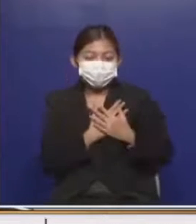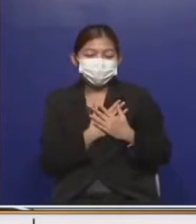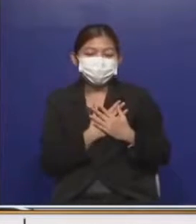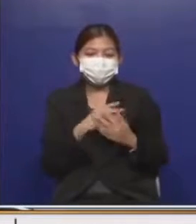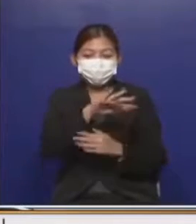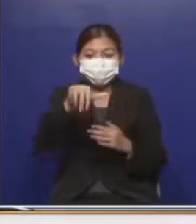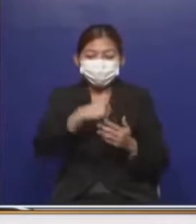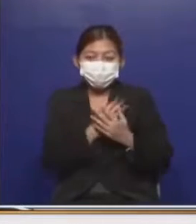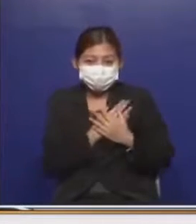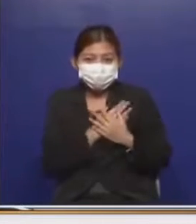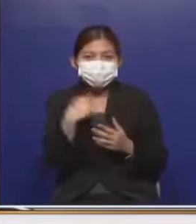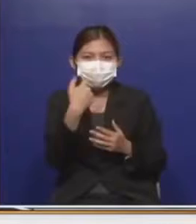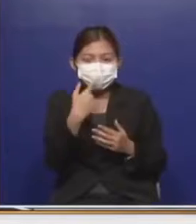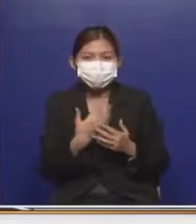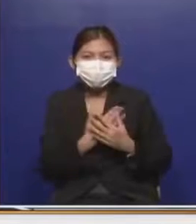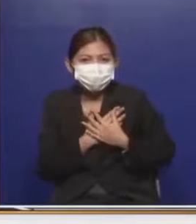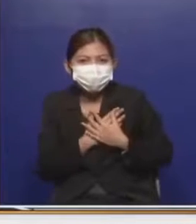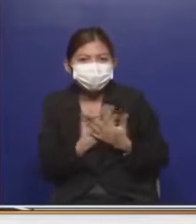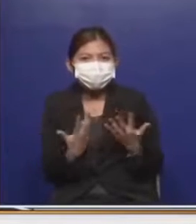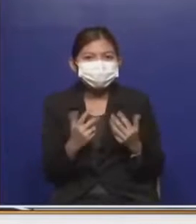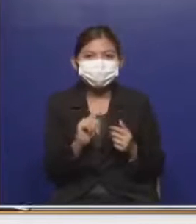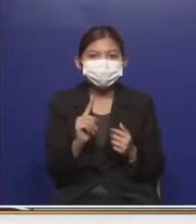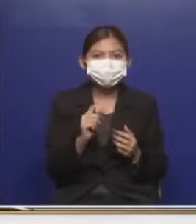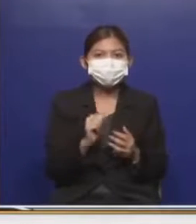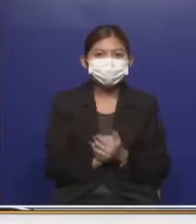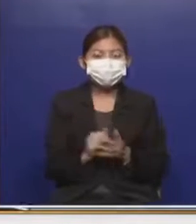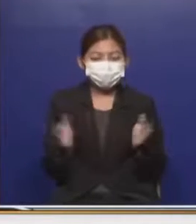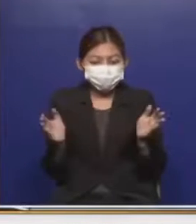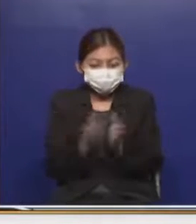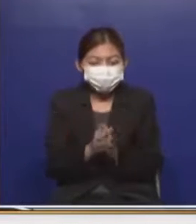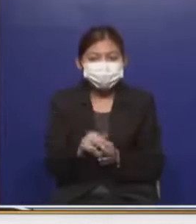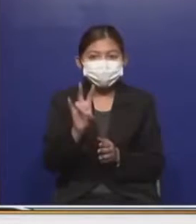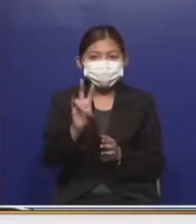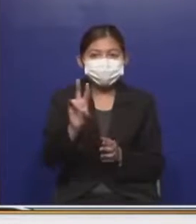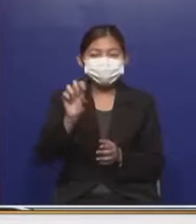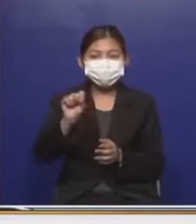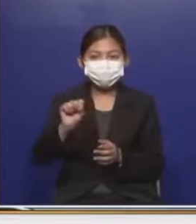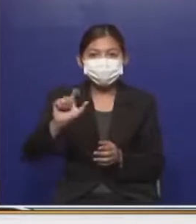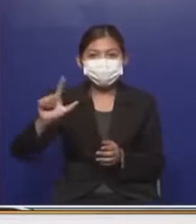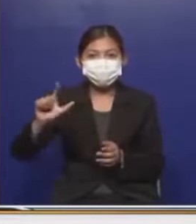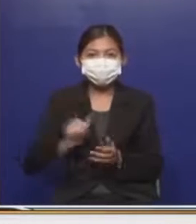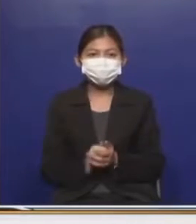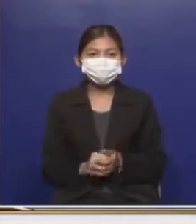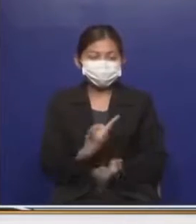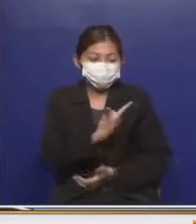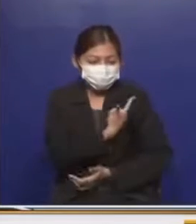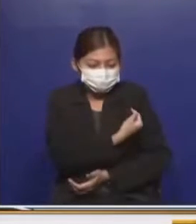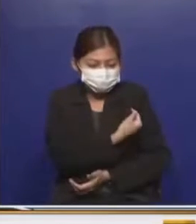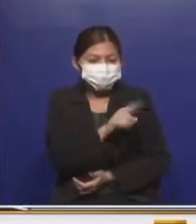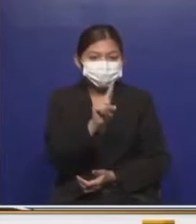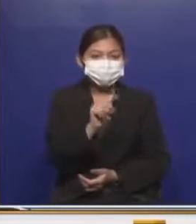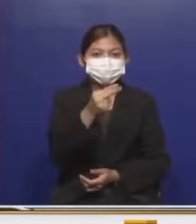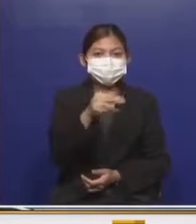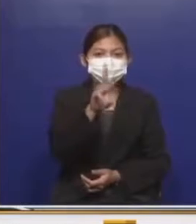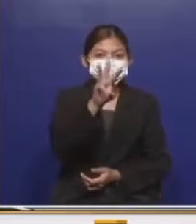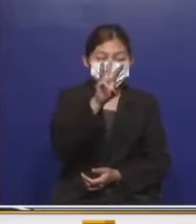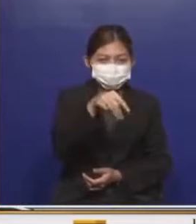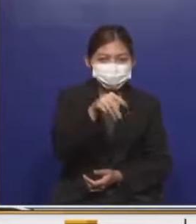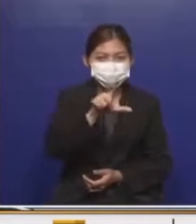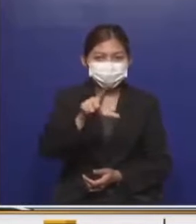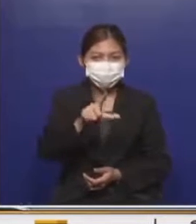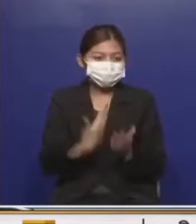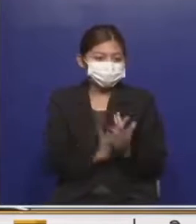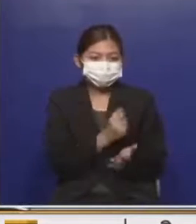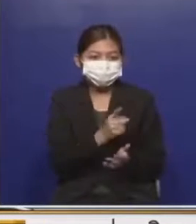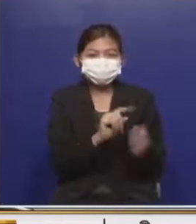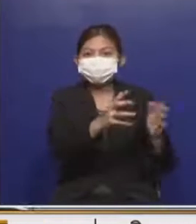รวมๆกัแล้ววนนี้เยียวยาไปแล้วปะ 700,000 ล้านวักซีน 16,000 ล้านไม่จ่ายต่ให้ชดไเซ